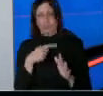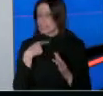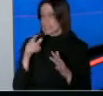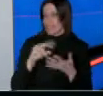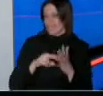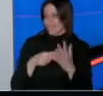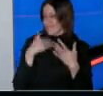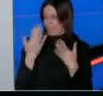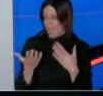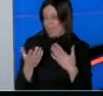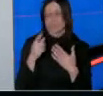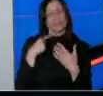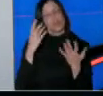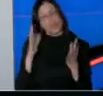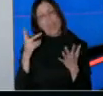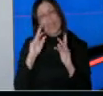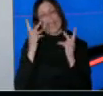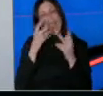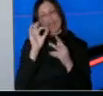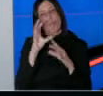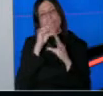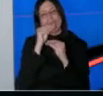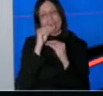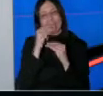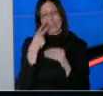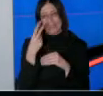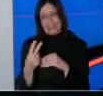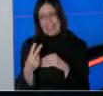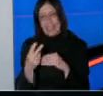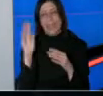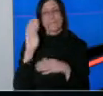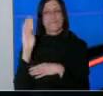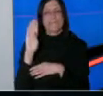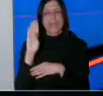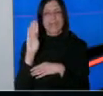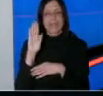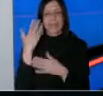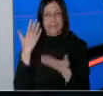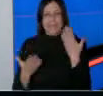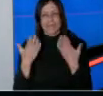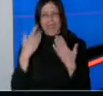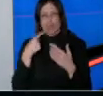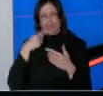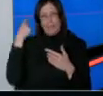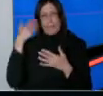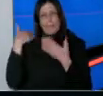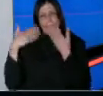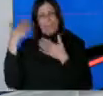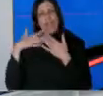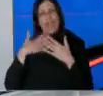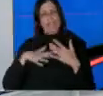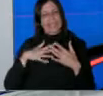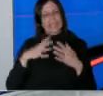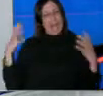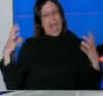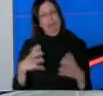לא משנה, אבל תראה, יכול להיות שמבחינת הקהל שלו, הוא מדבר, תראה, בנימין נתניהו, להבדיל משנים אחרונות, שהוא רצה קונצנזוס, שהוא